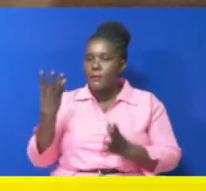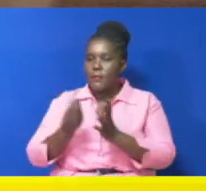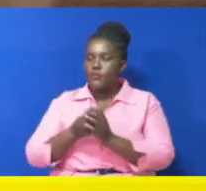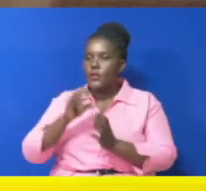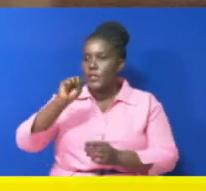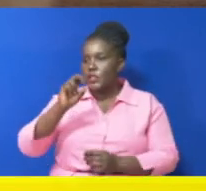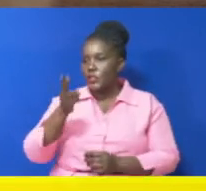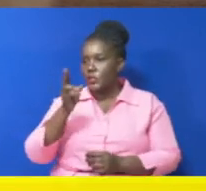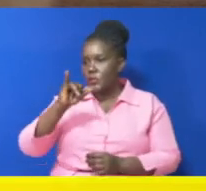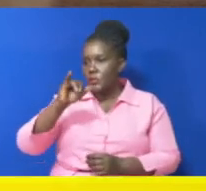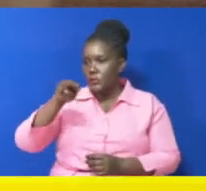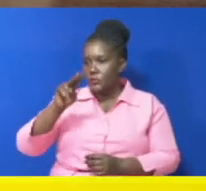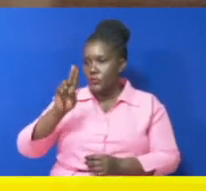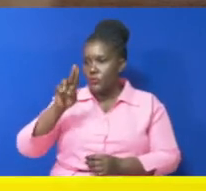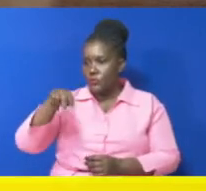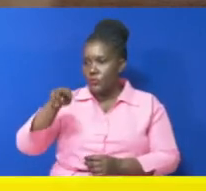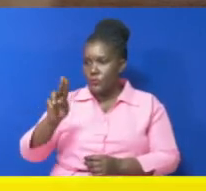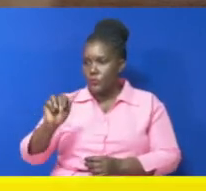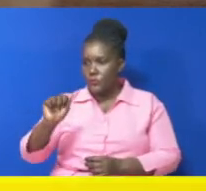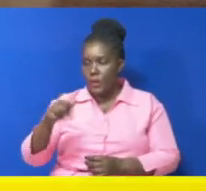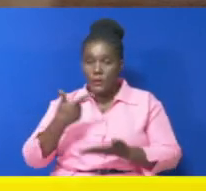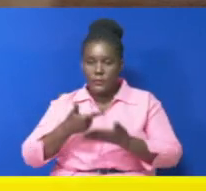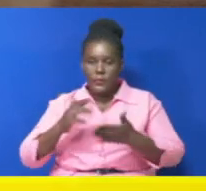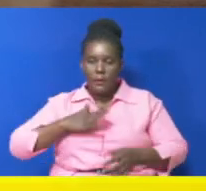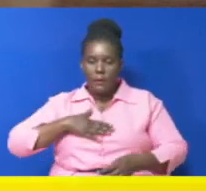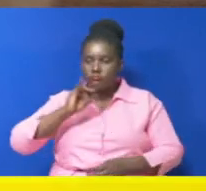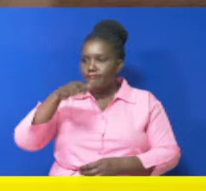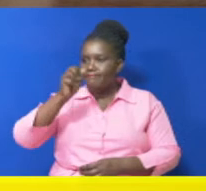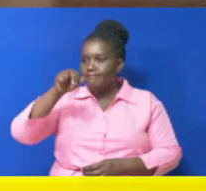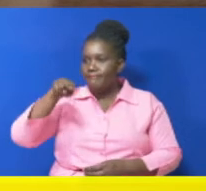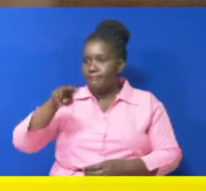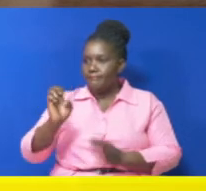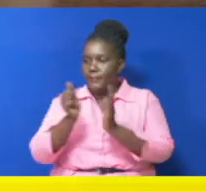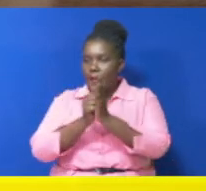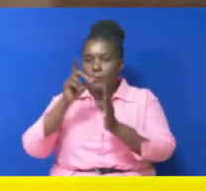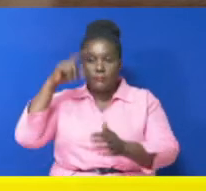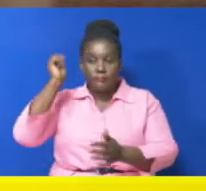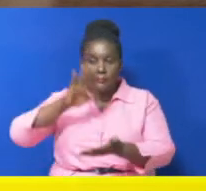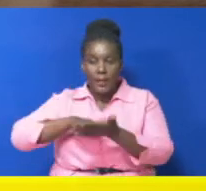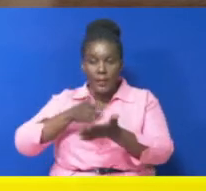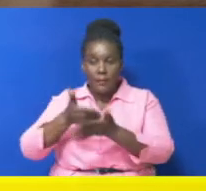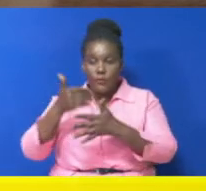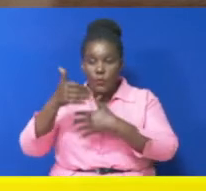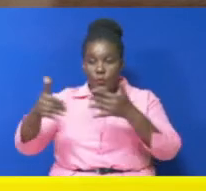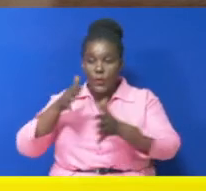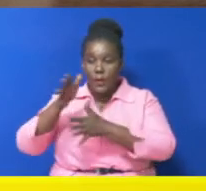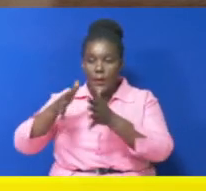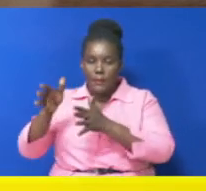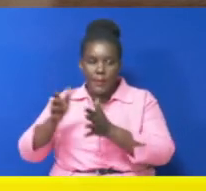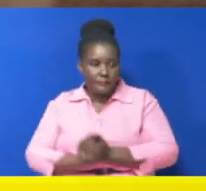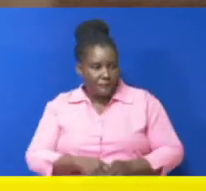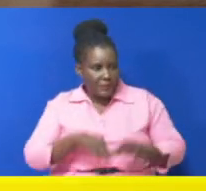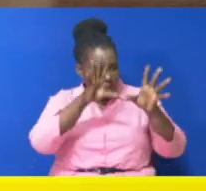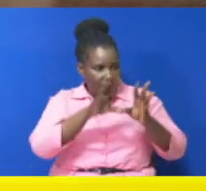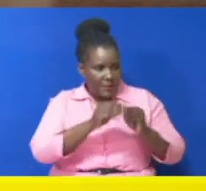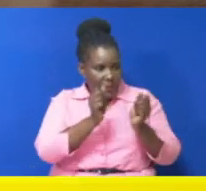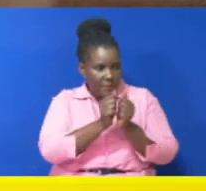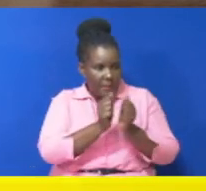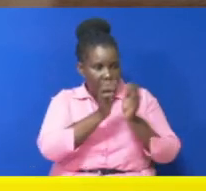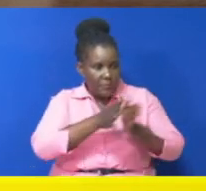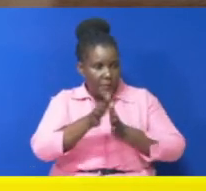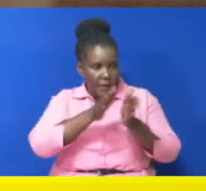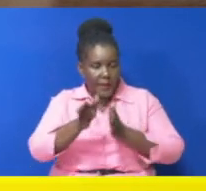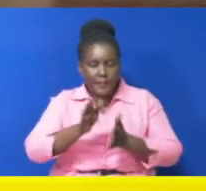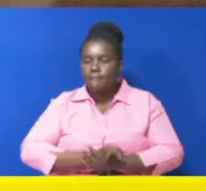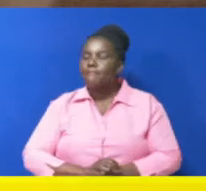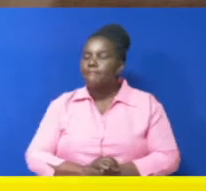Saidi. Upande wa lugha ya alama tupo na Jane Malumbo. Tulionayo siku huu ni pamoja na nini katika saa ya pili? Ni